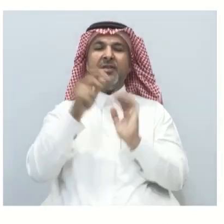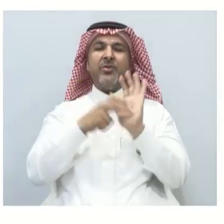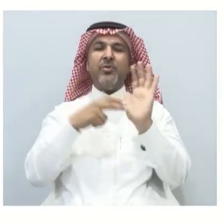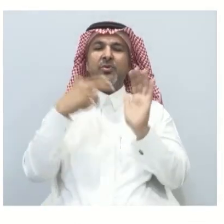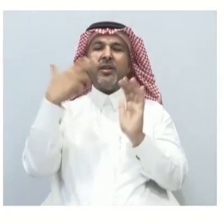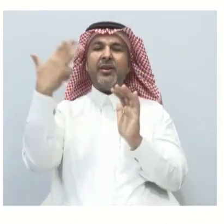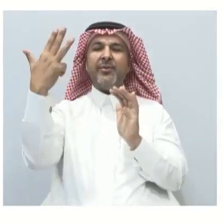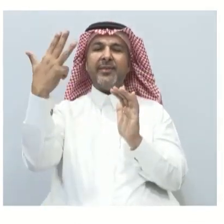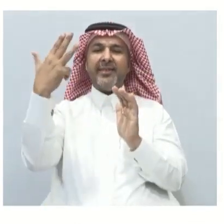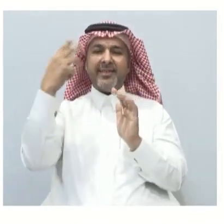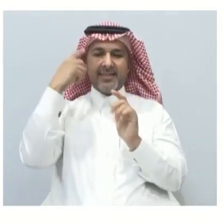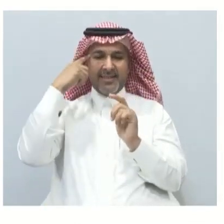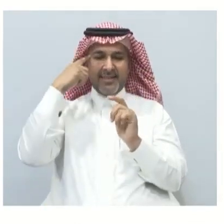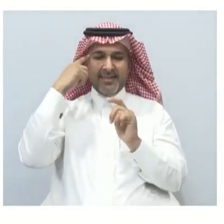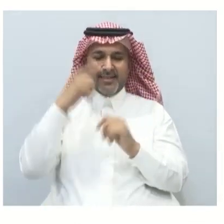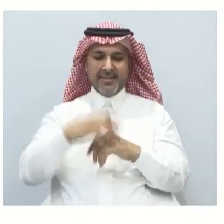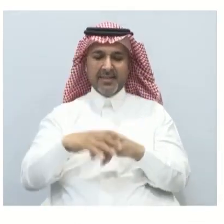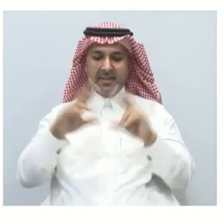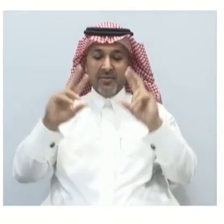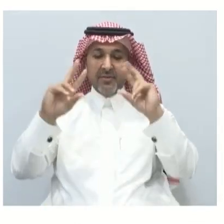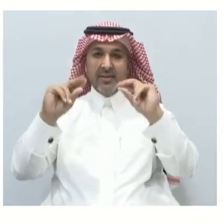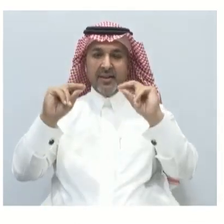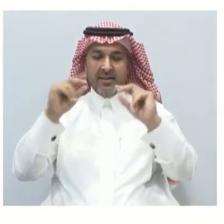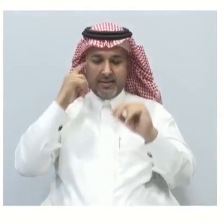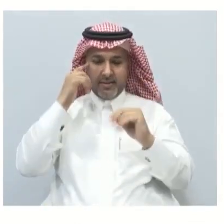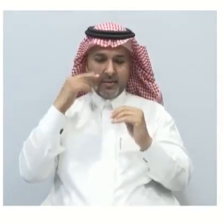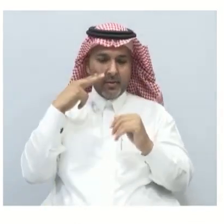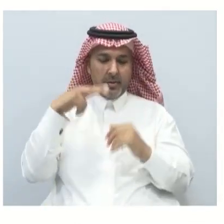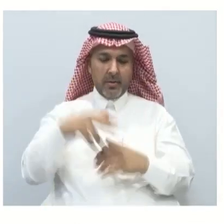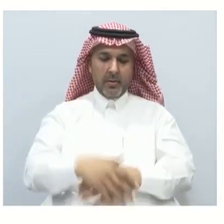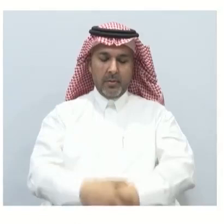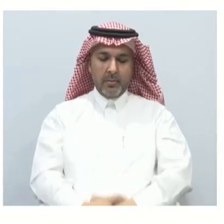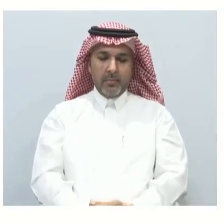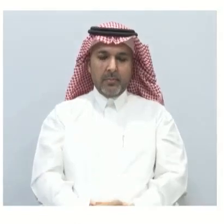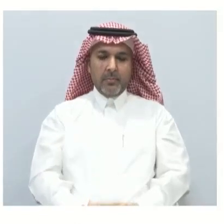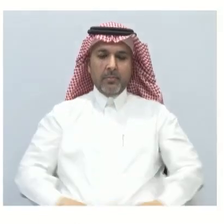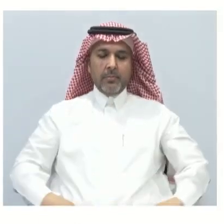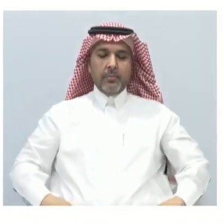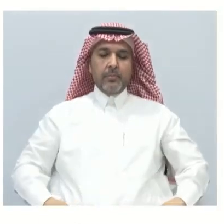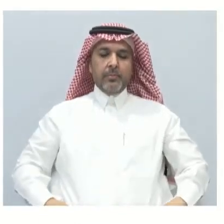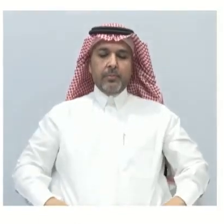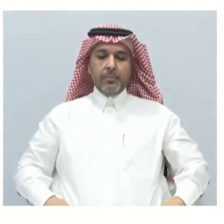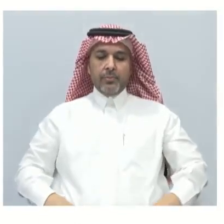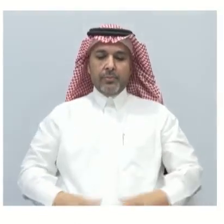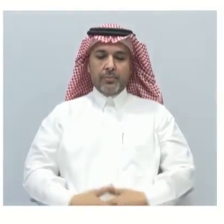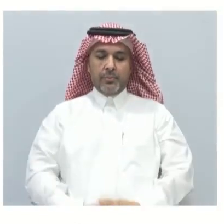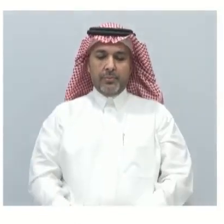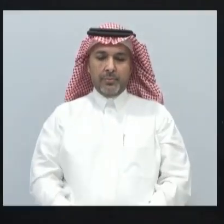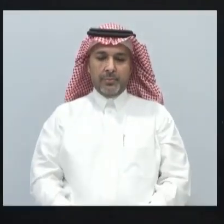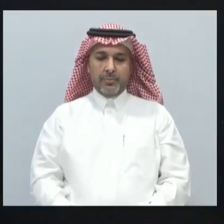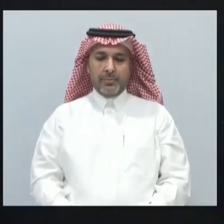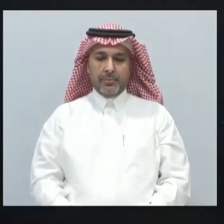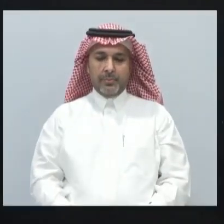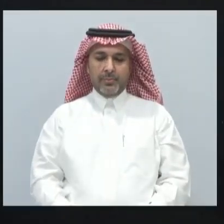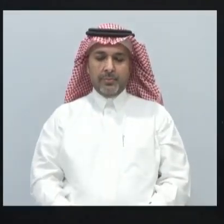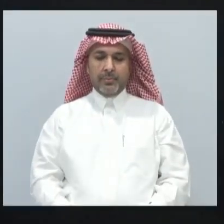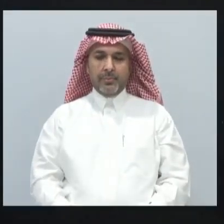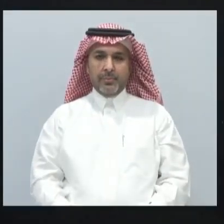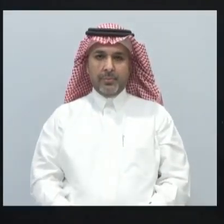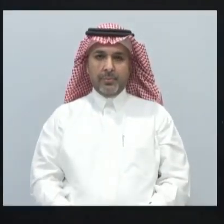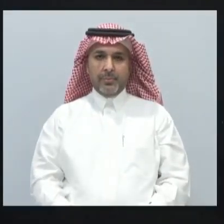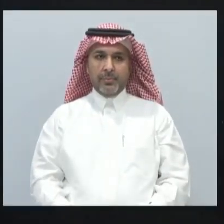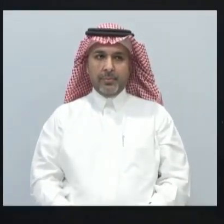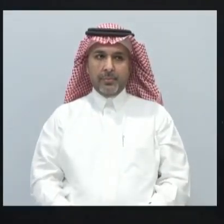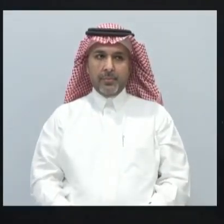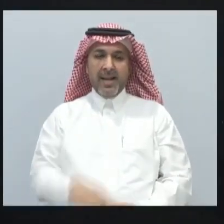وبالتالي اقول ان الاكس تساوي تس بهذا الشكل اذا دائما هدفنا في حل المعادلات الاسيه اني